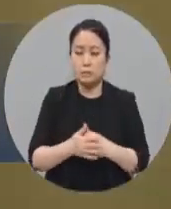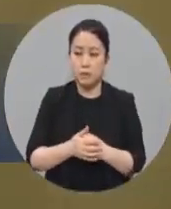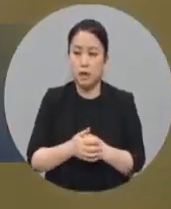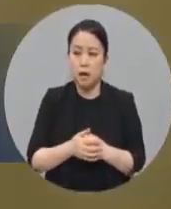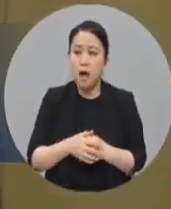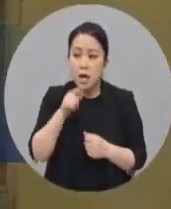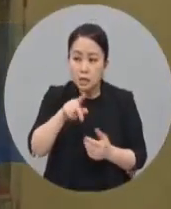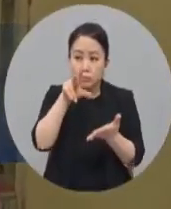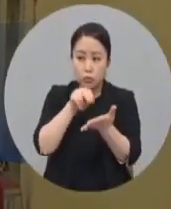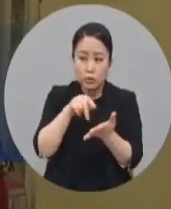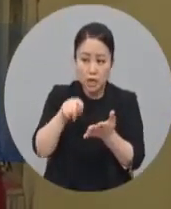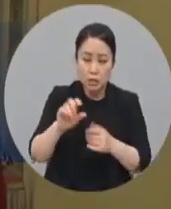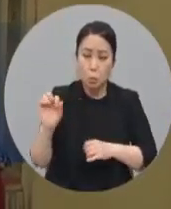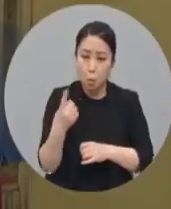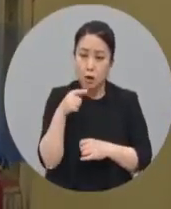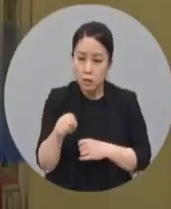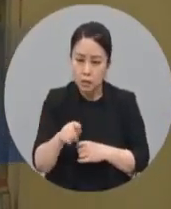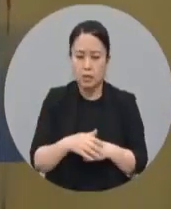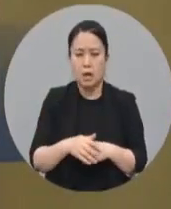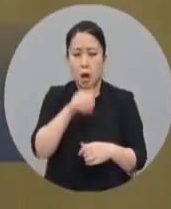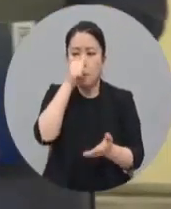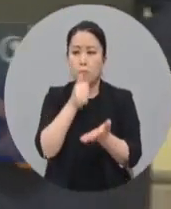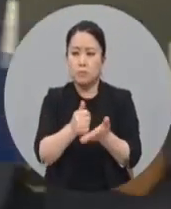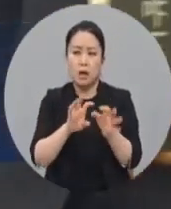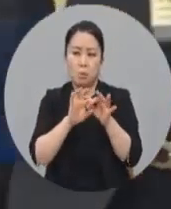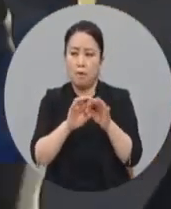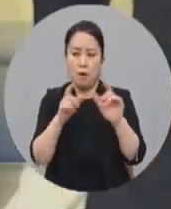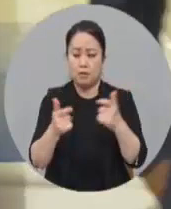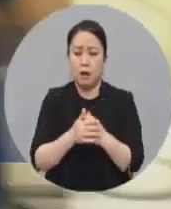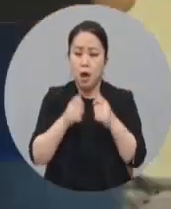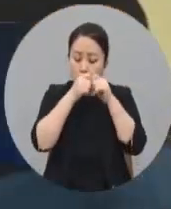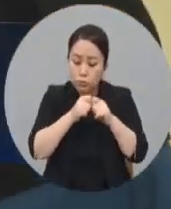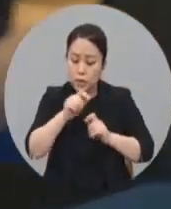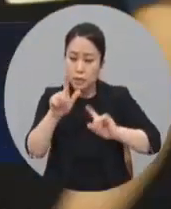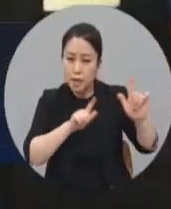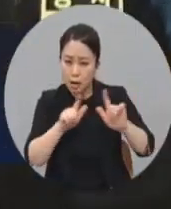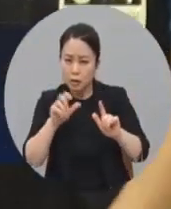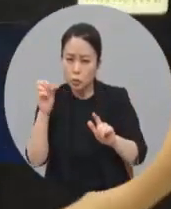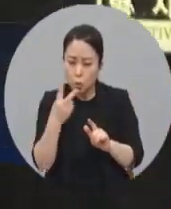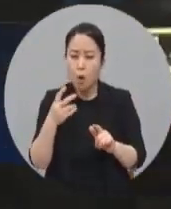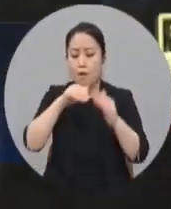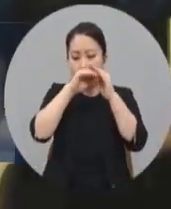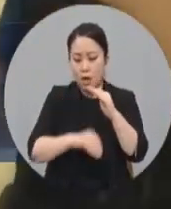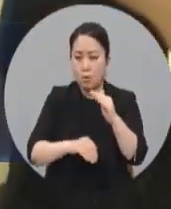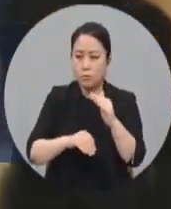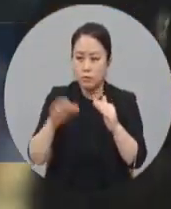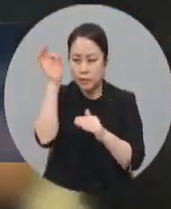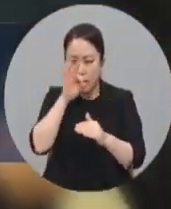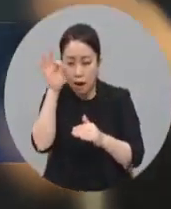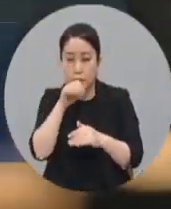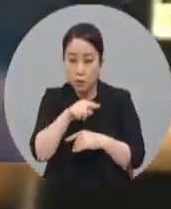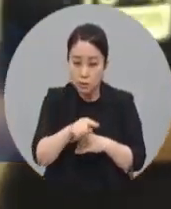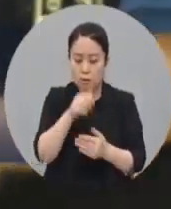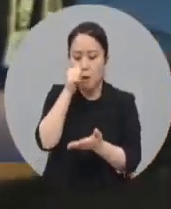않기 때문에 구체적인 상황과 맥락 속에서 계기적 의도를 가진 범인 찾는 것은 범죄를